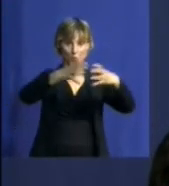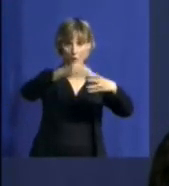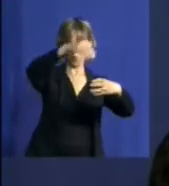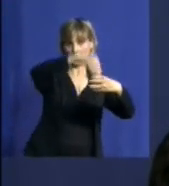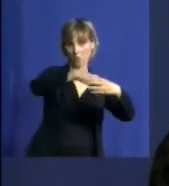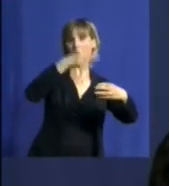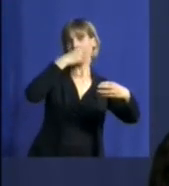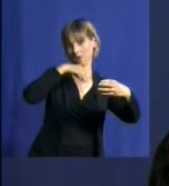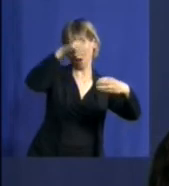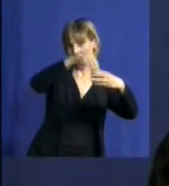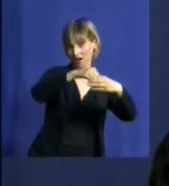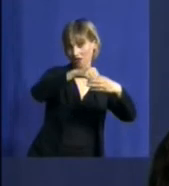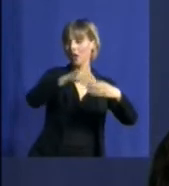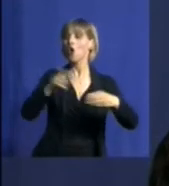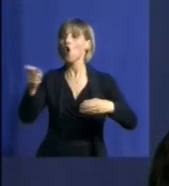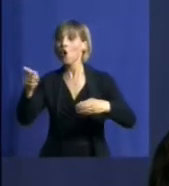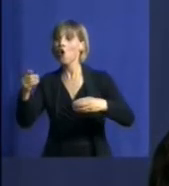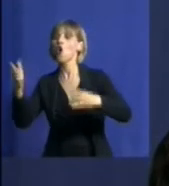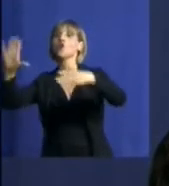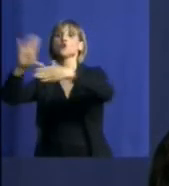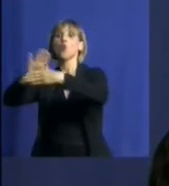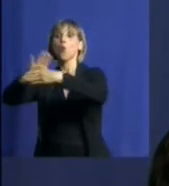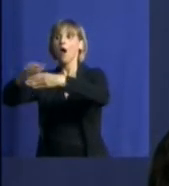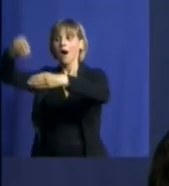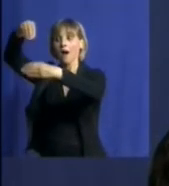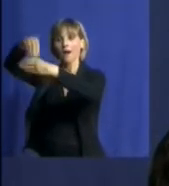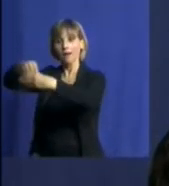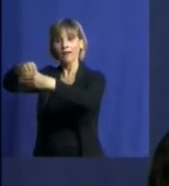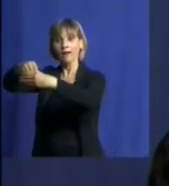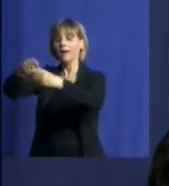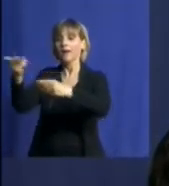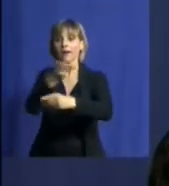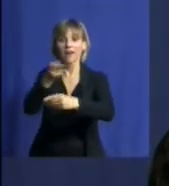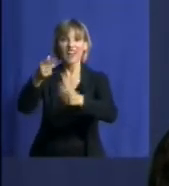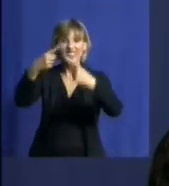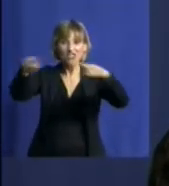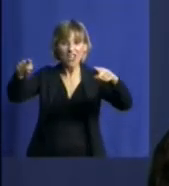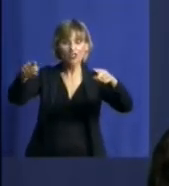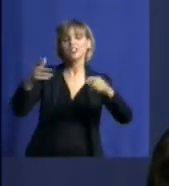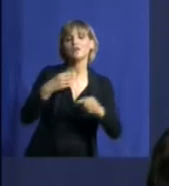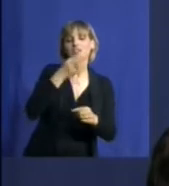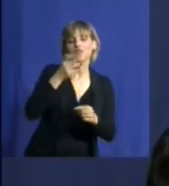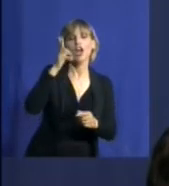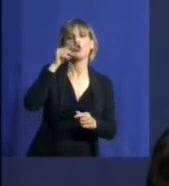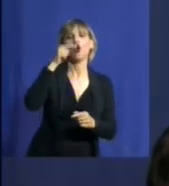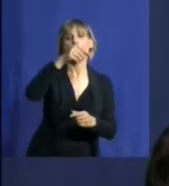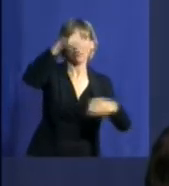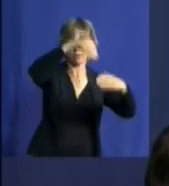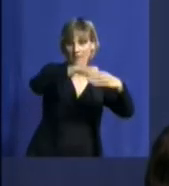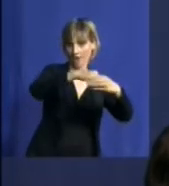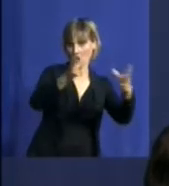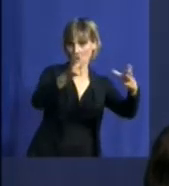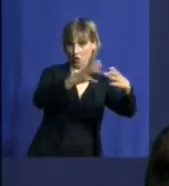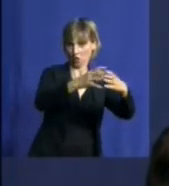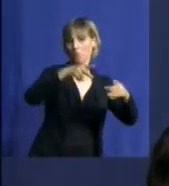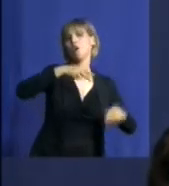in squadra. C'è per te una differenza, sempre paragonato a il tuo essere donna fuori, quindi saper stare in gruppo